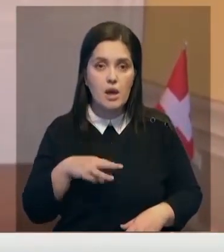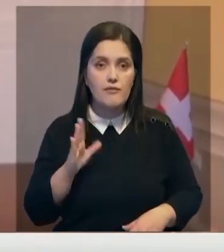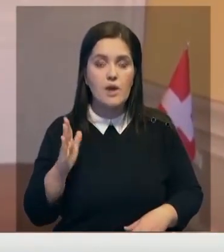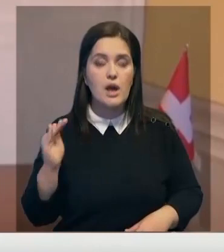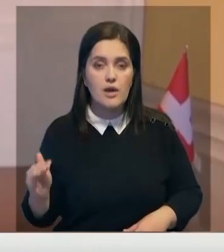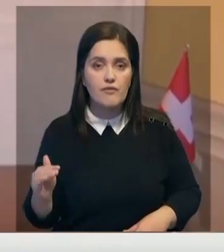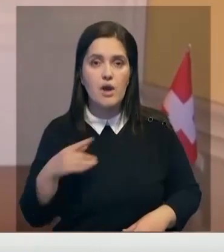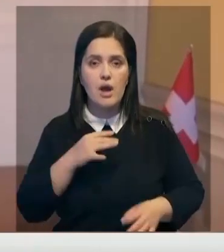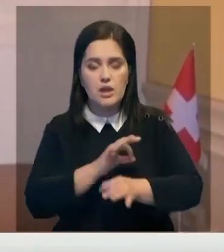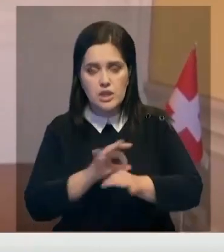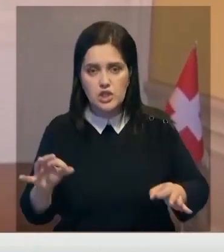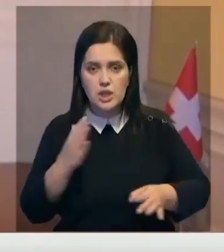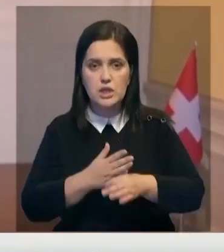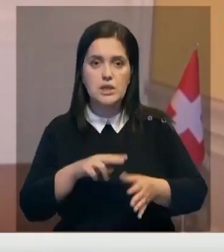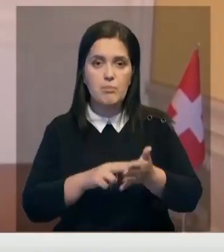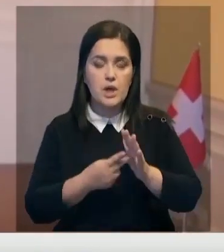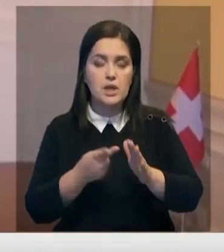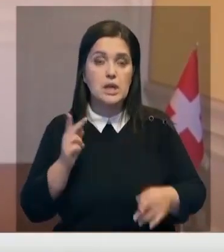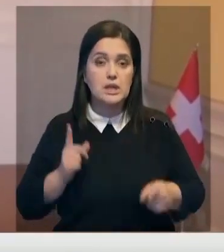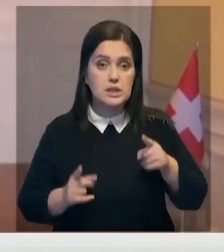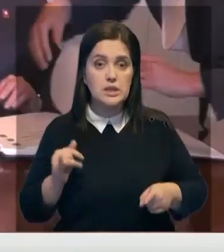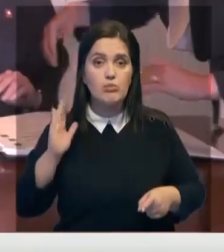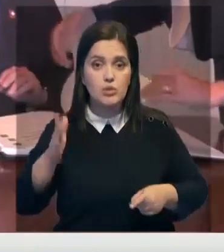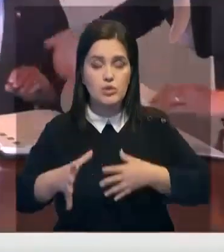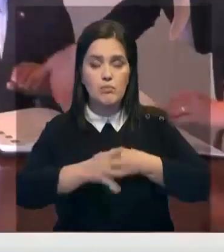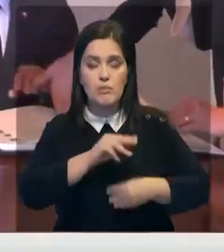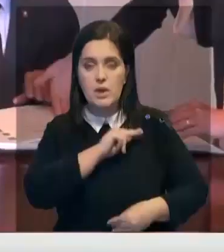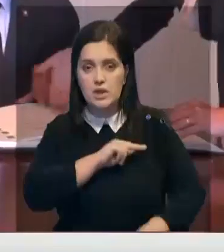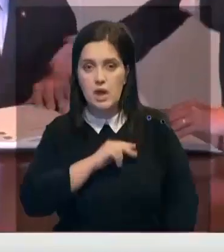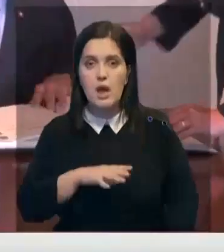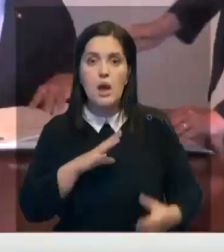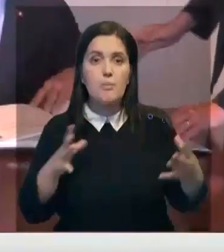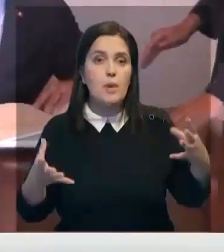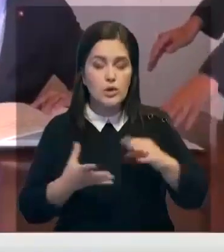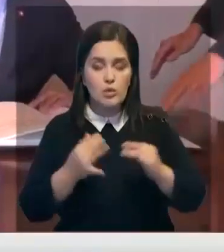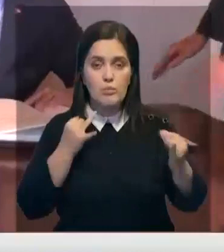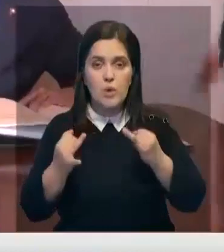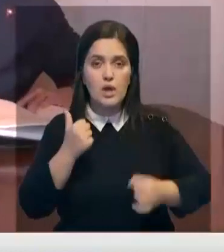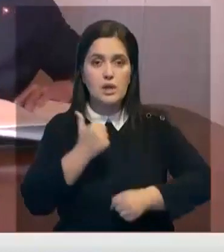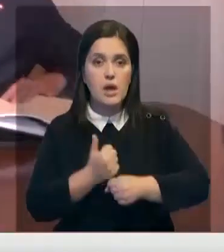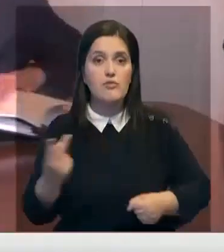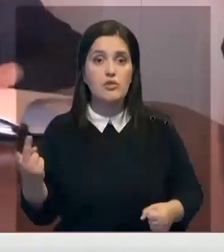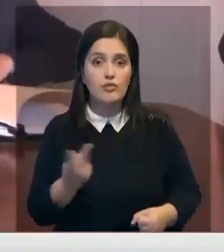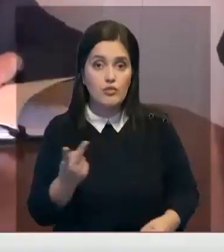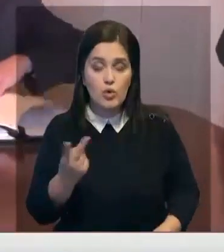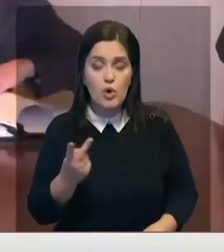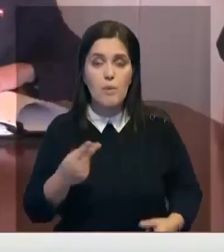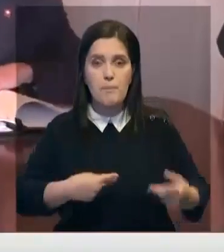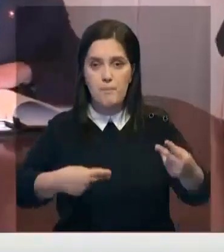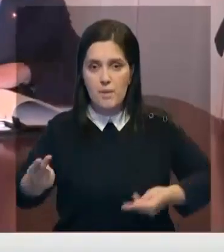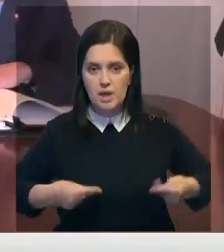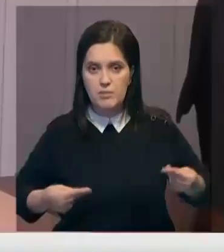база для настоящего и будущего сотрудничества. По итогам переговоров глав двух форин-офисов стороны подписали